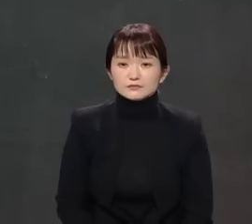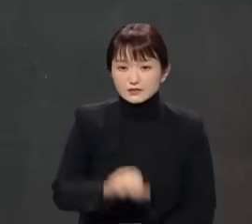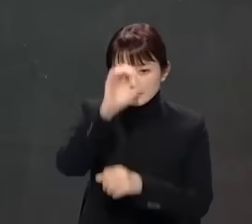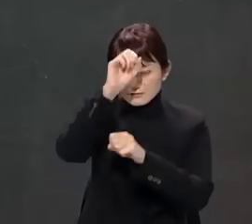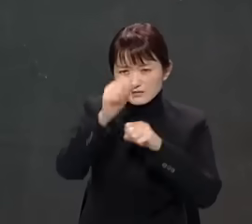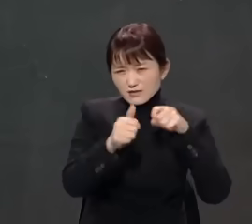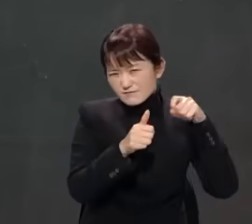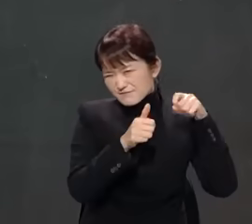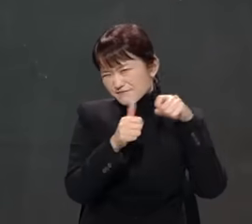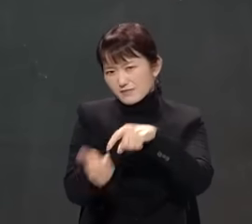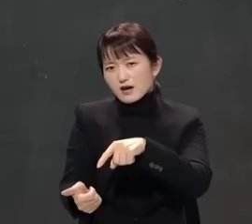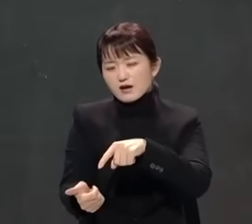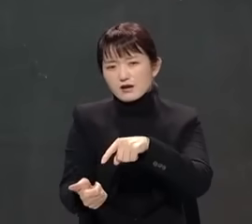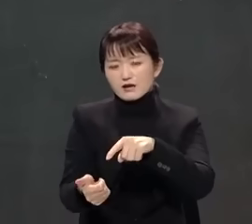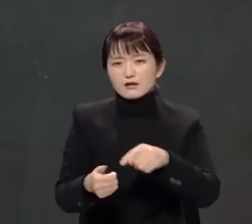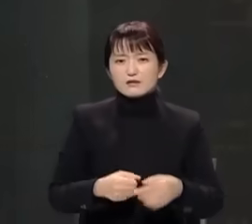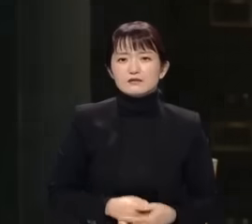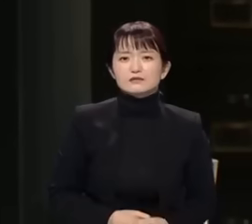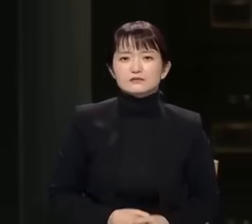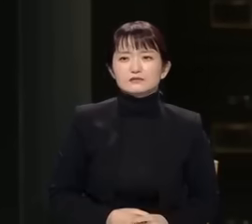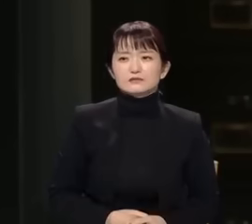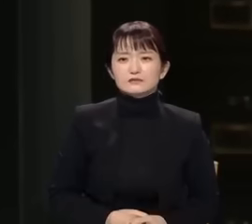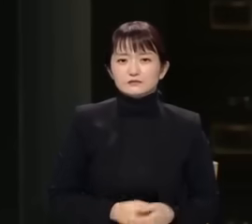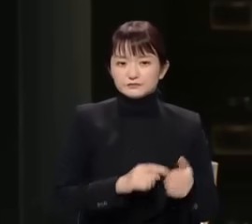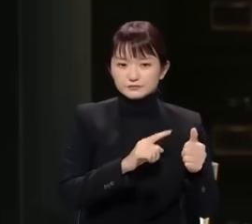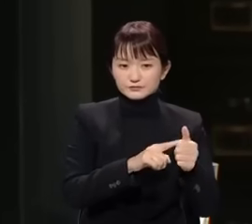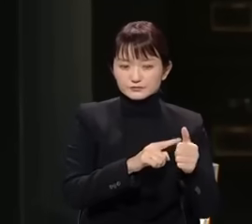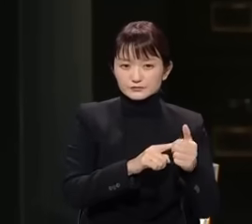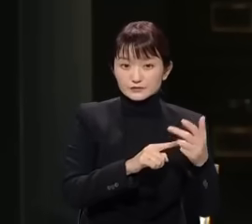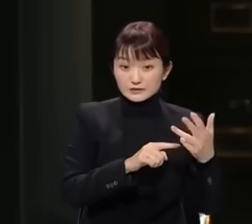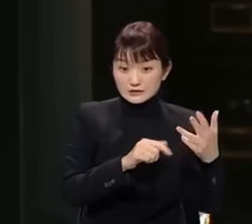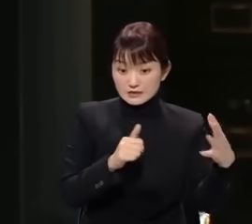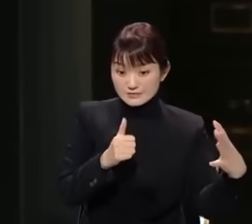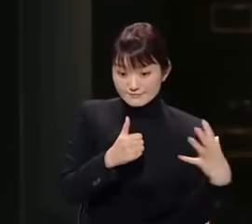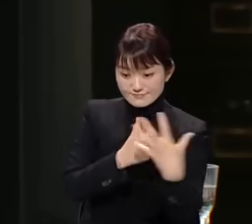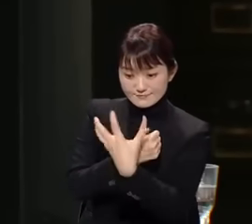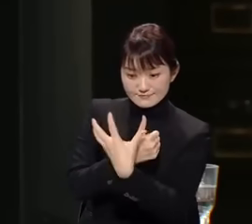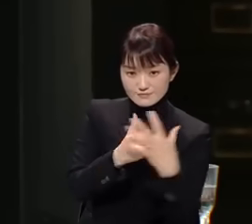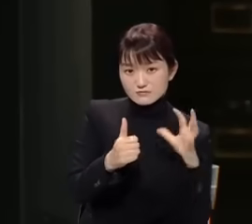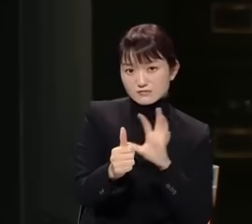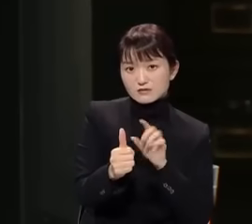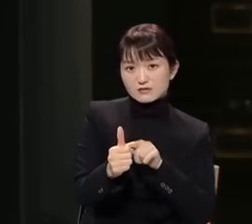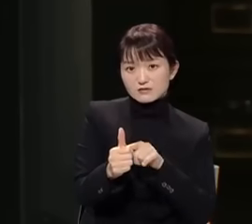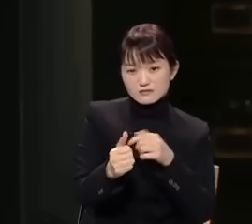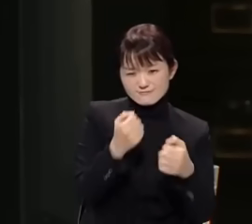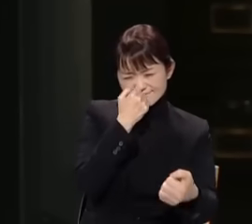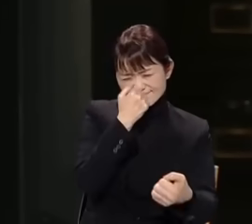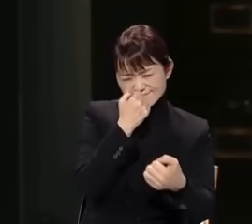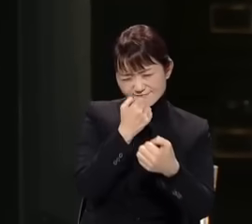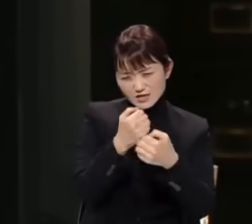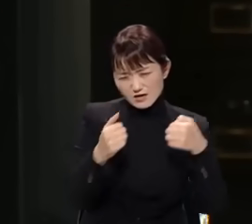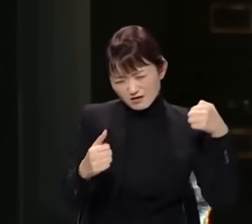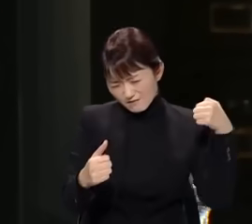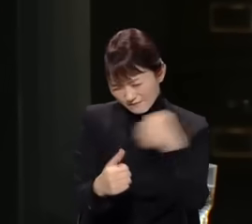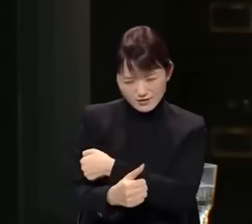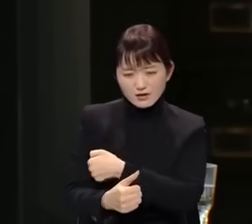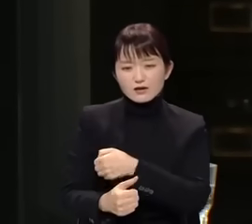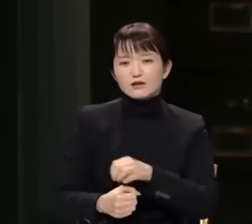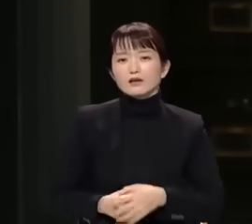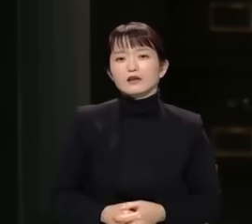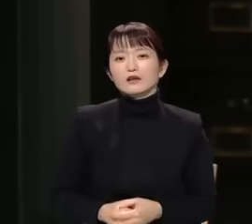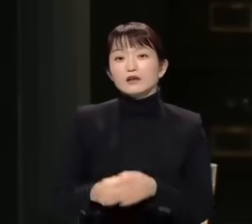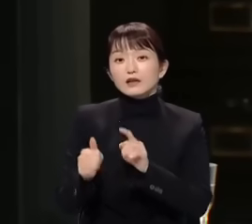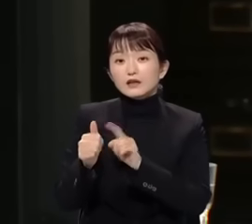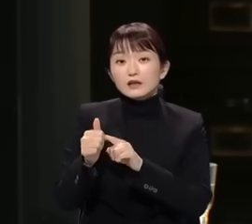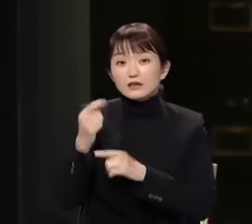사커킥 피해자를 식당 밖으로 불러낸 남성, 그의 일행까지 합류한 뒤 피해자를 무차별 폭행합니다. 특히